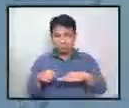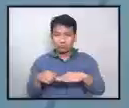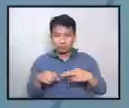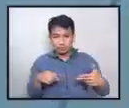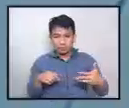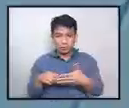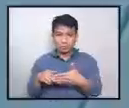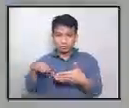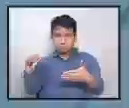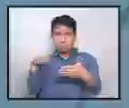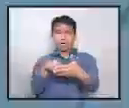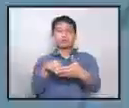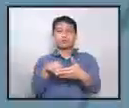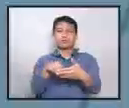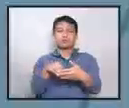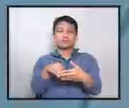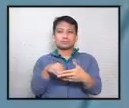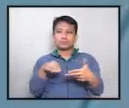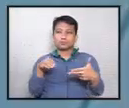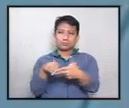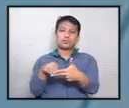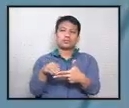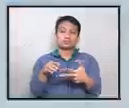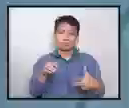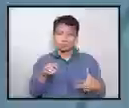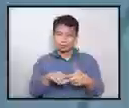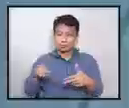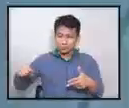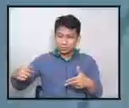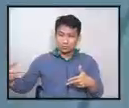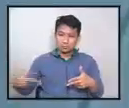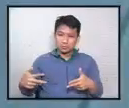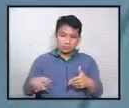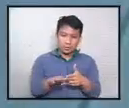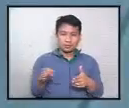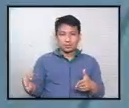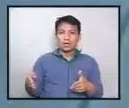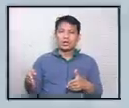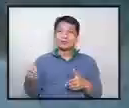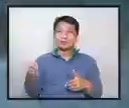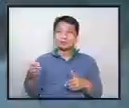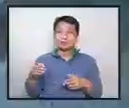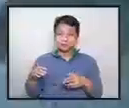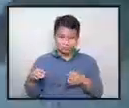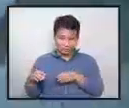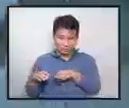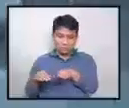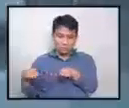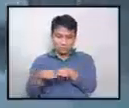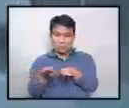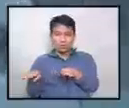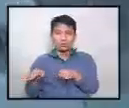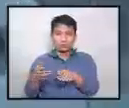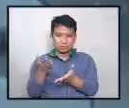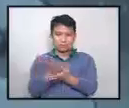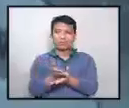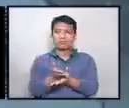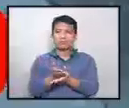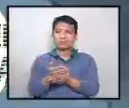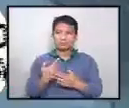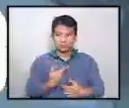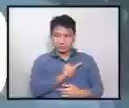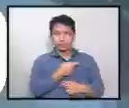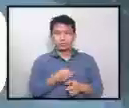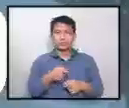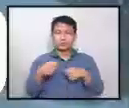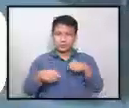ng SUV. Sunod na sumemplang ang motorsiklo matapos itong sumalpok sa SUV na biglang huminto. Kapwa sugatan ng